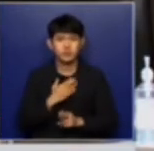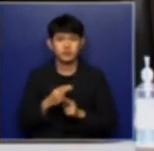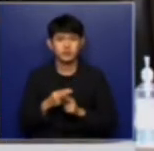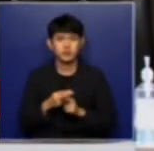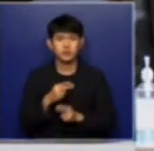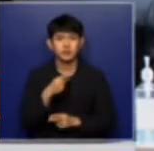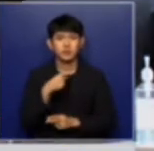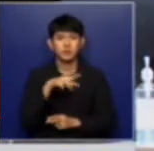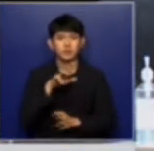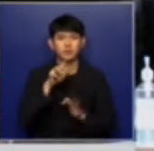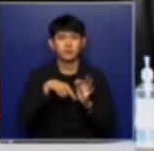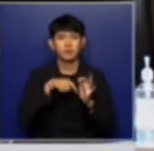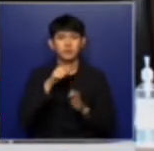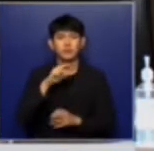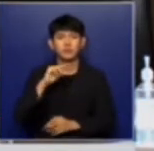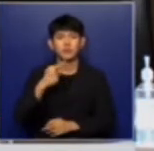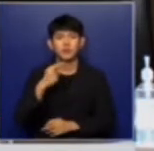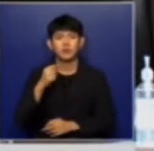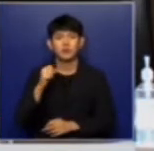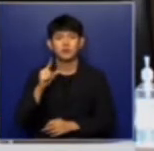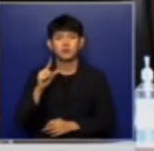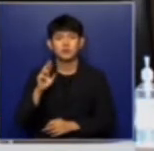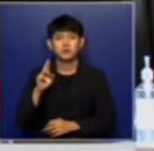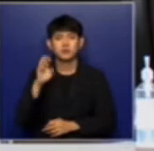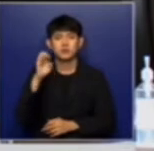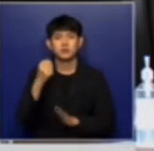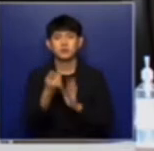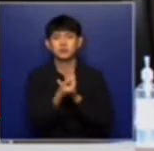มีจำกัดประธานสภาที่เคารพดิฉันทองศรีแซ่จึง47เขต 8